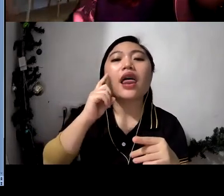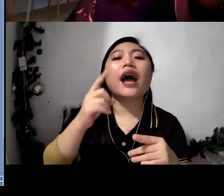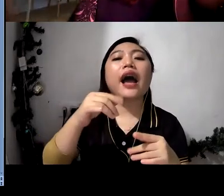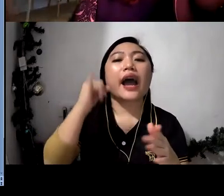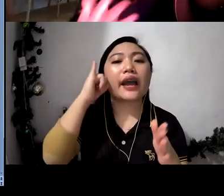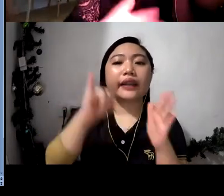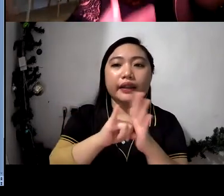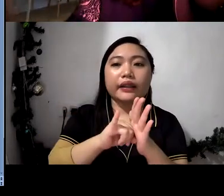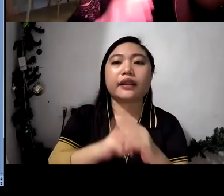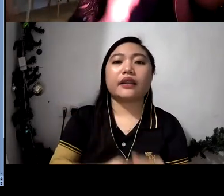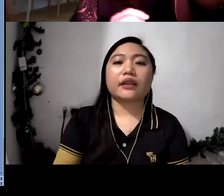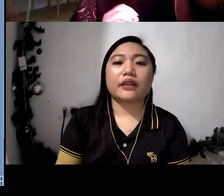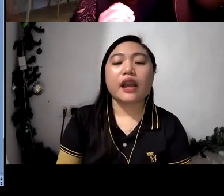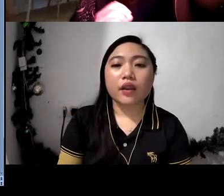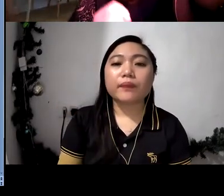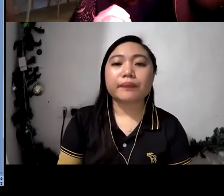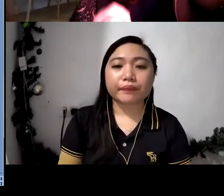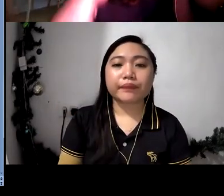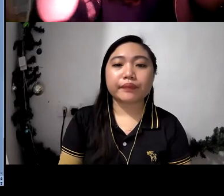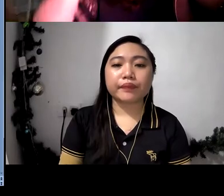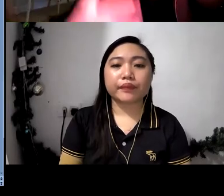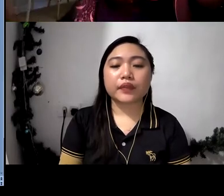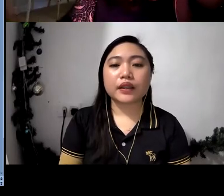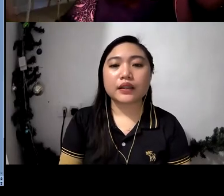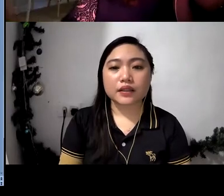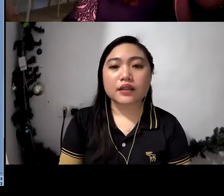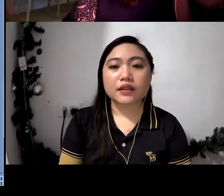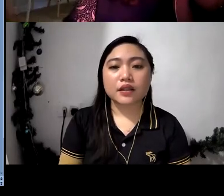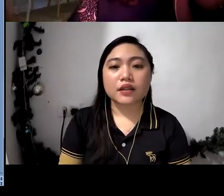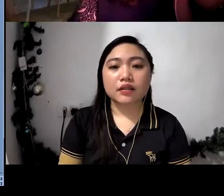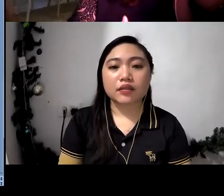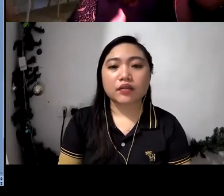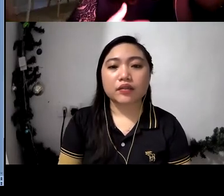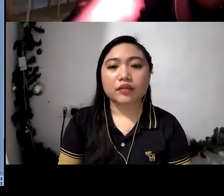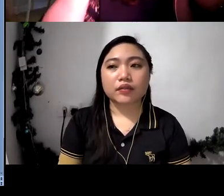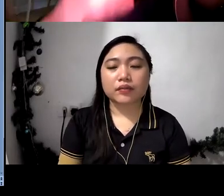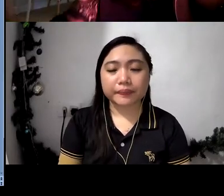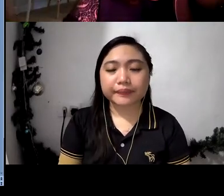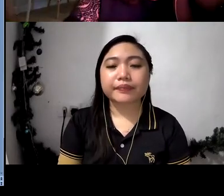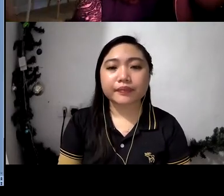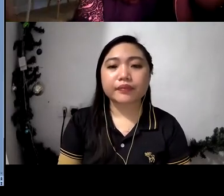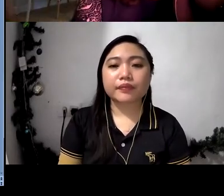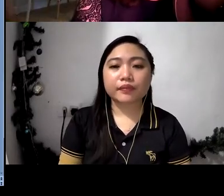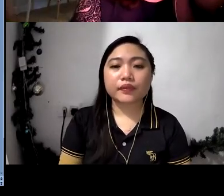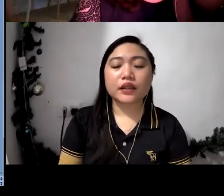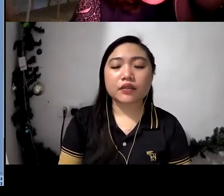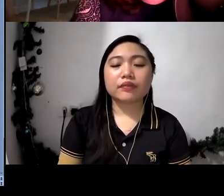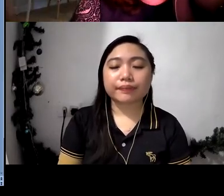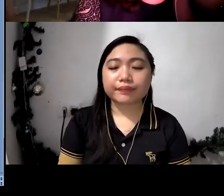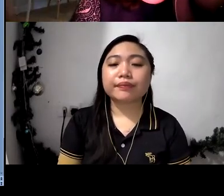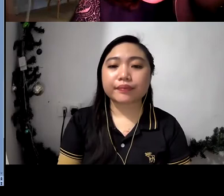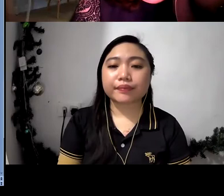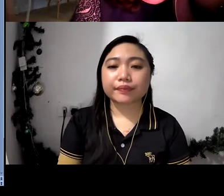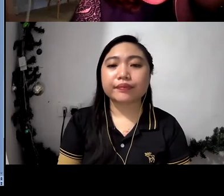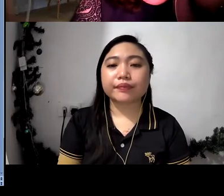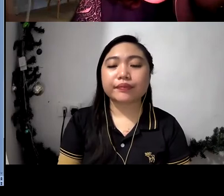ganon. So transgender, no, and then cisgender, no, yung alignment naman ng biological sex sa kanyang sexual